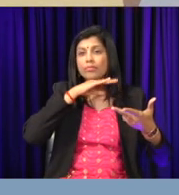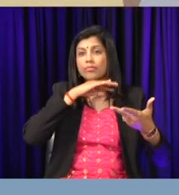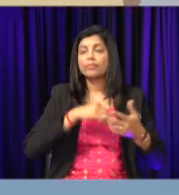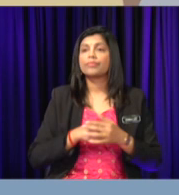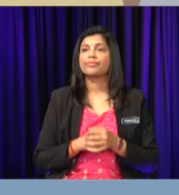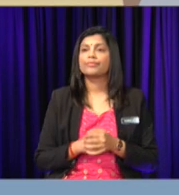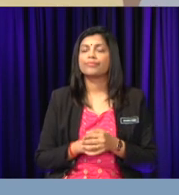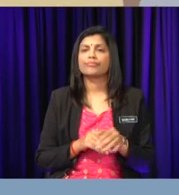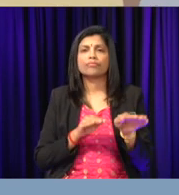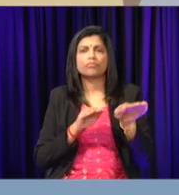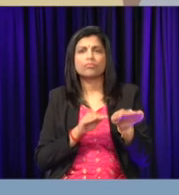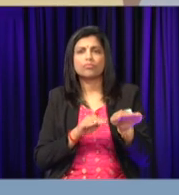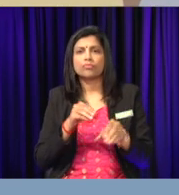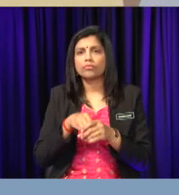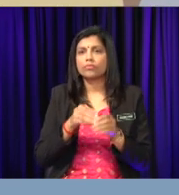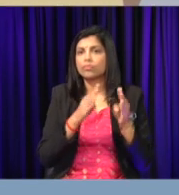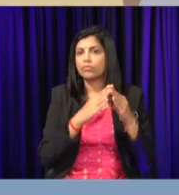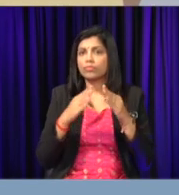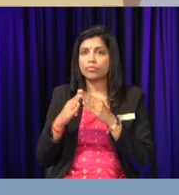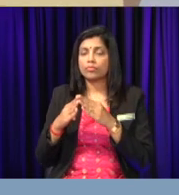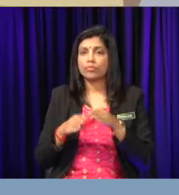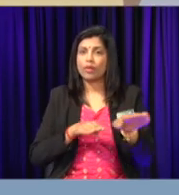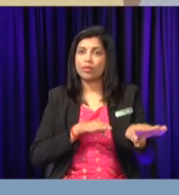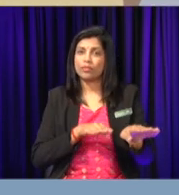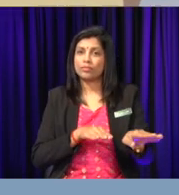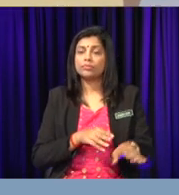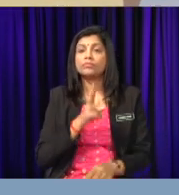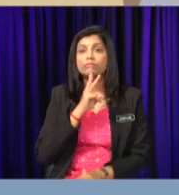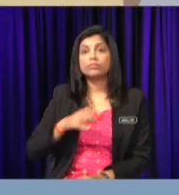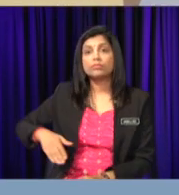kesesakan lalu lintas banjir kilat dan pencemaran air